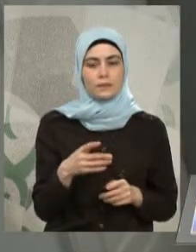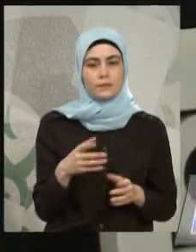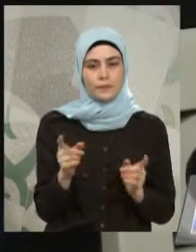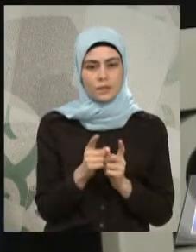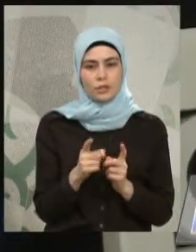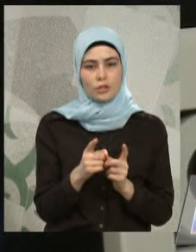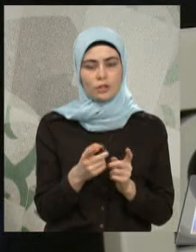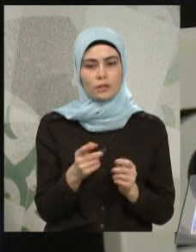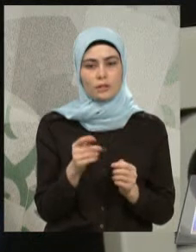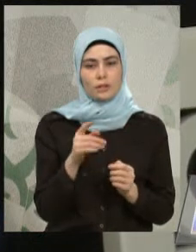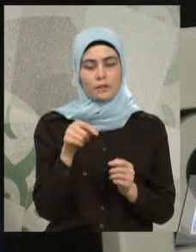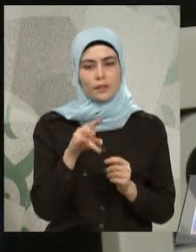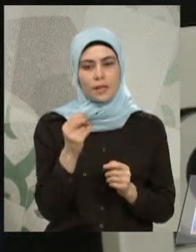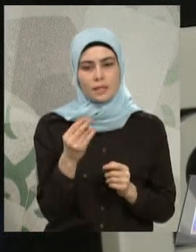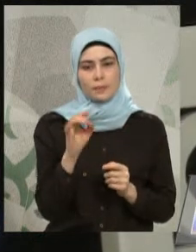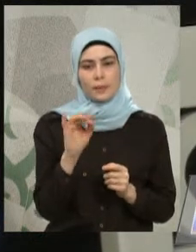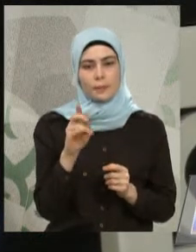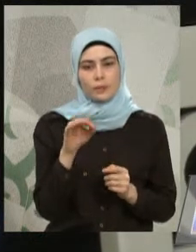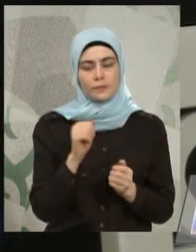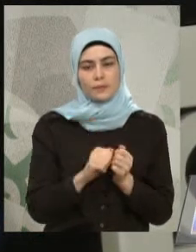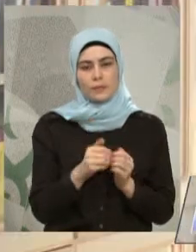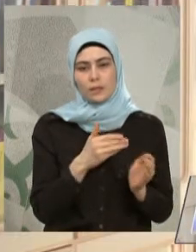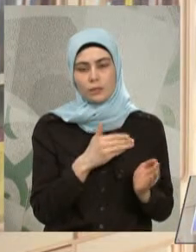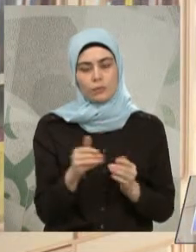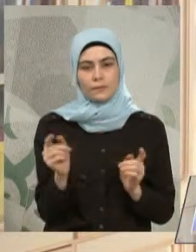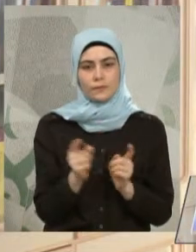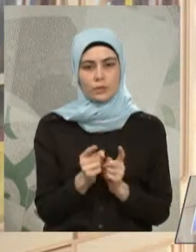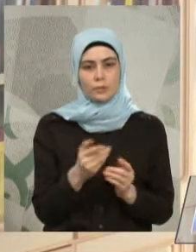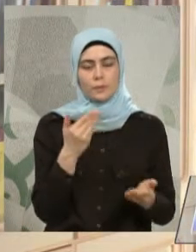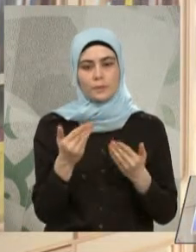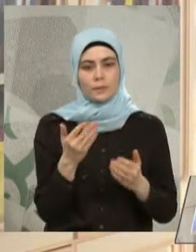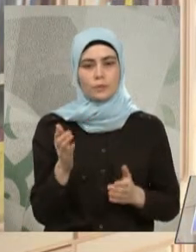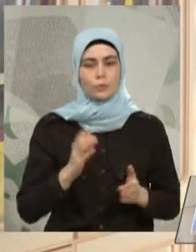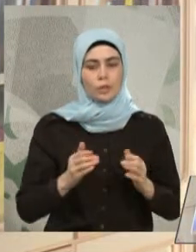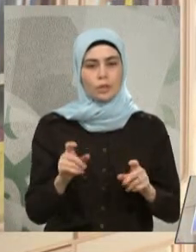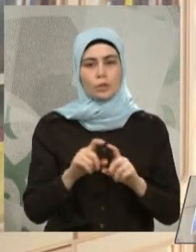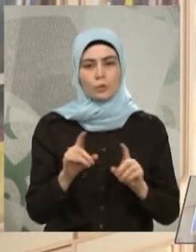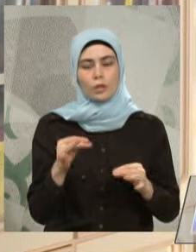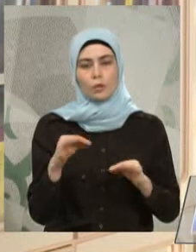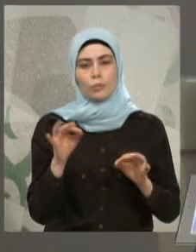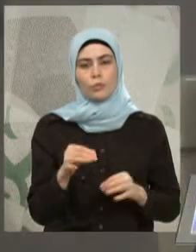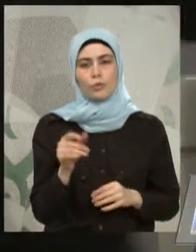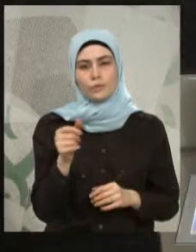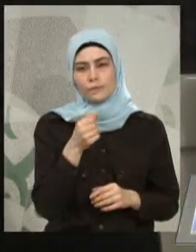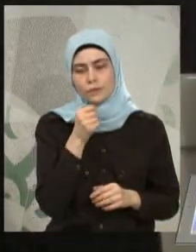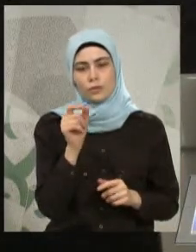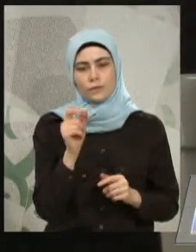библиотека проводит регулярно. Поучаствовать в полезной беседе могут не только студенты и школьники, но и любой желающий